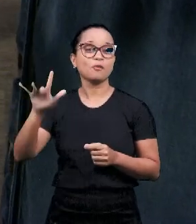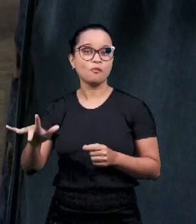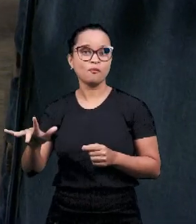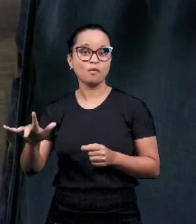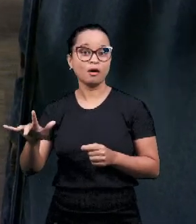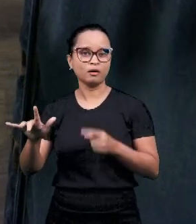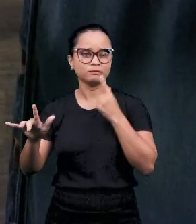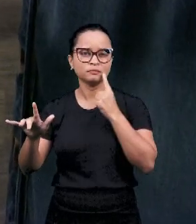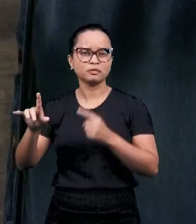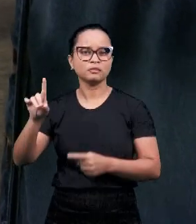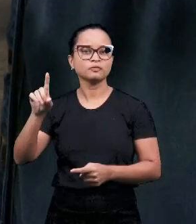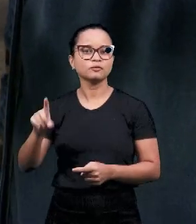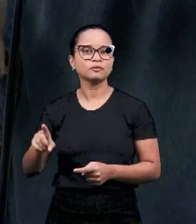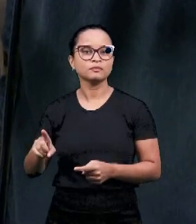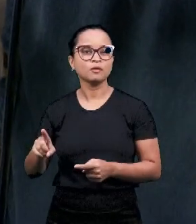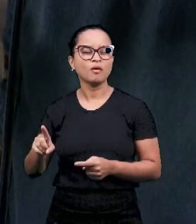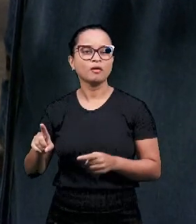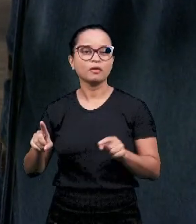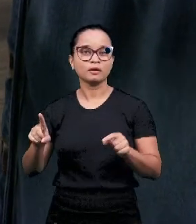2.